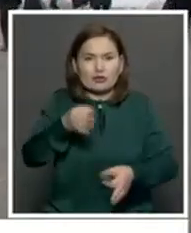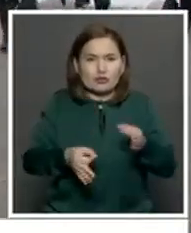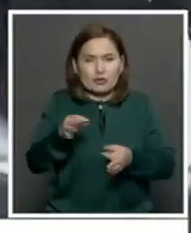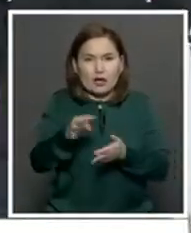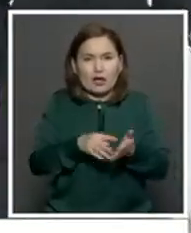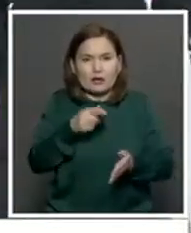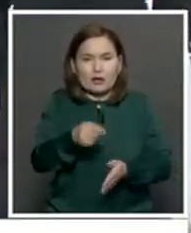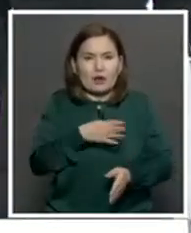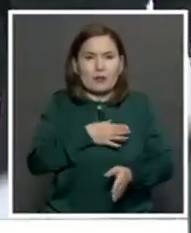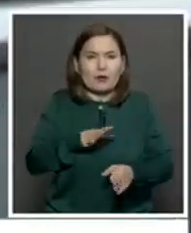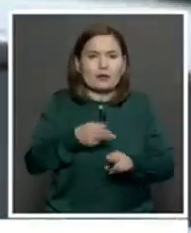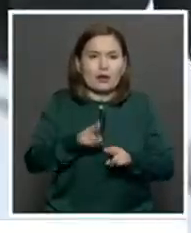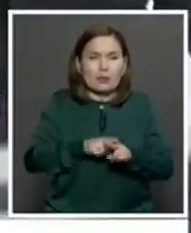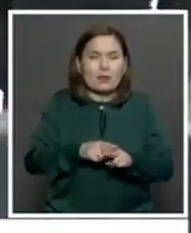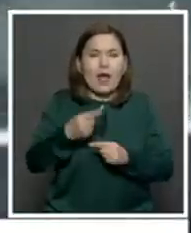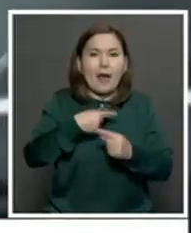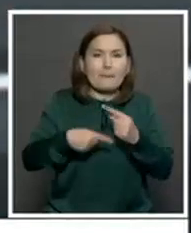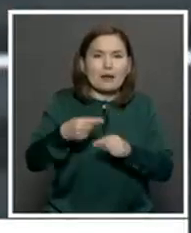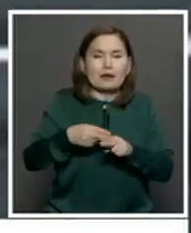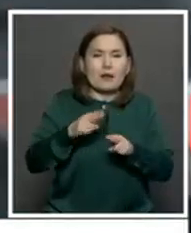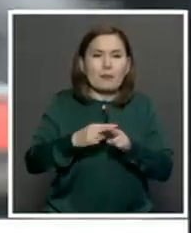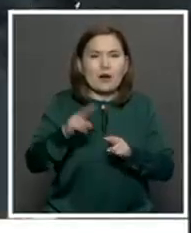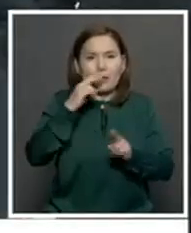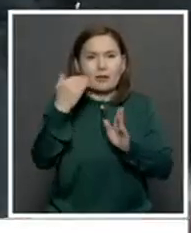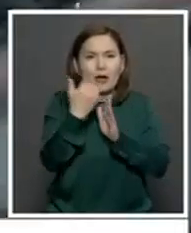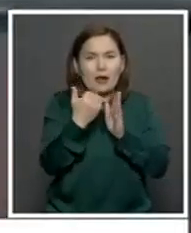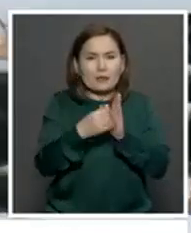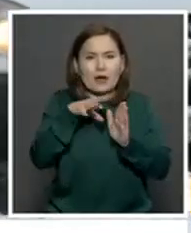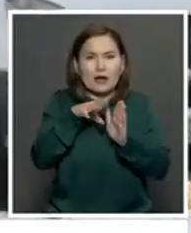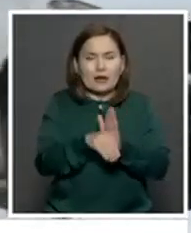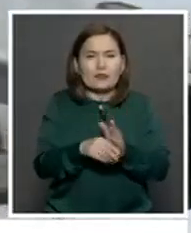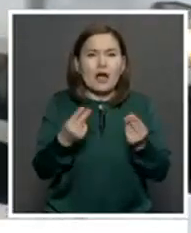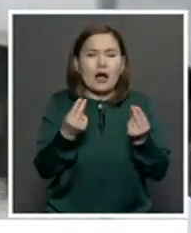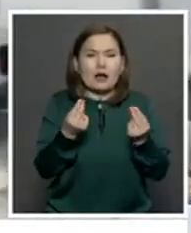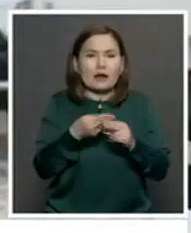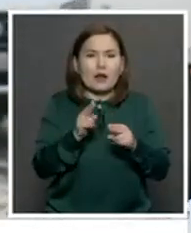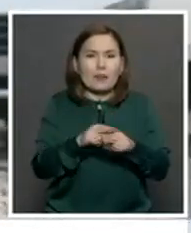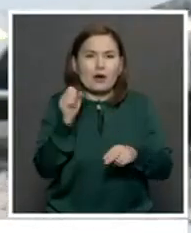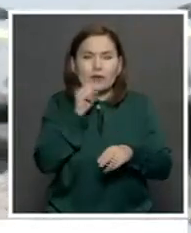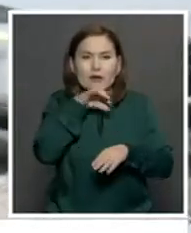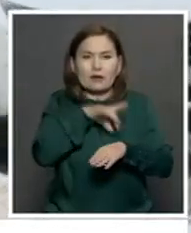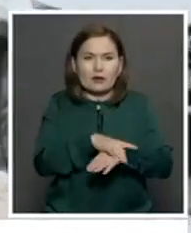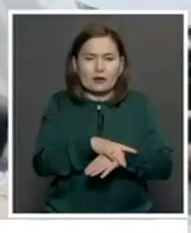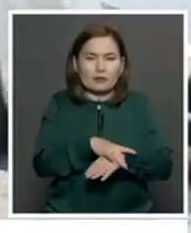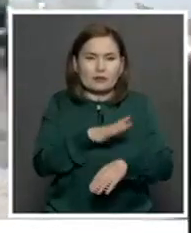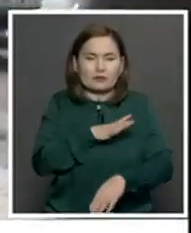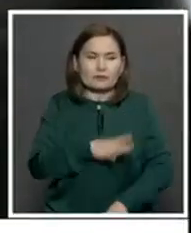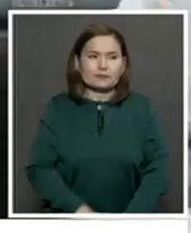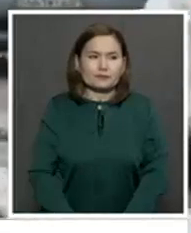бөлек агроөндірістік кешенді дамыту мен бизнестің жол картасы бағдарламасы аясында қаражатты тиімсіз пайдалану фактілері тіркеліп